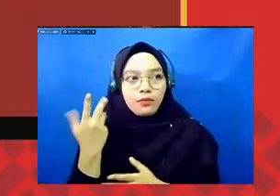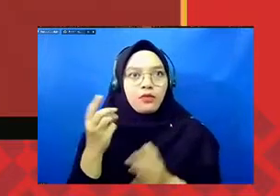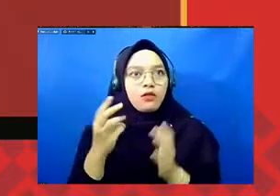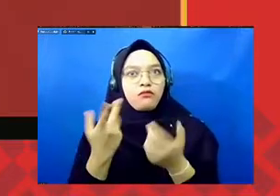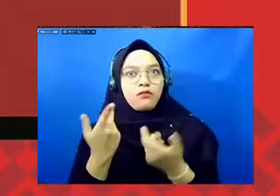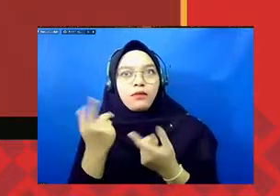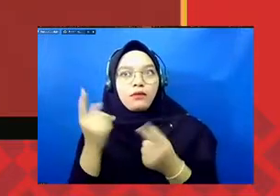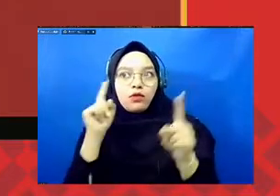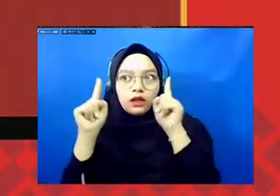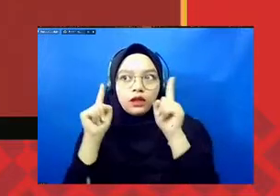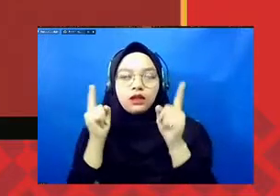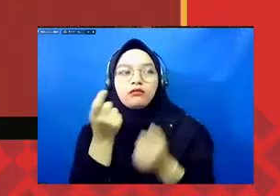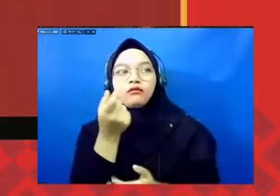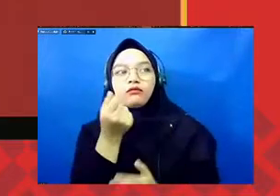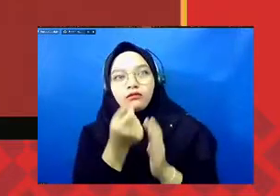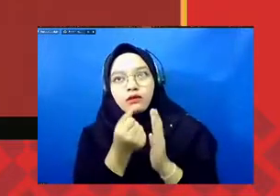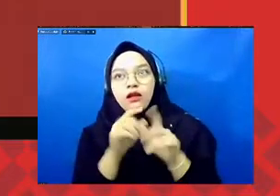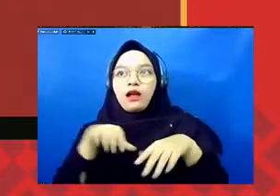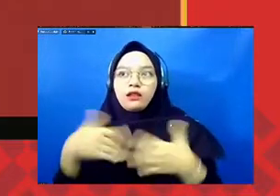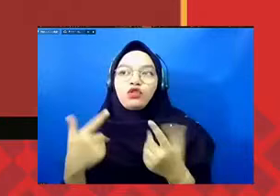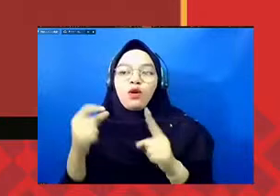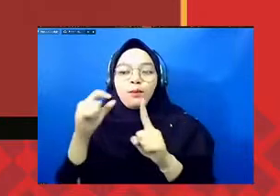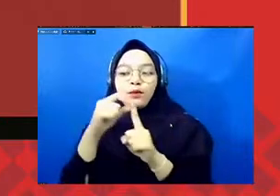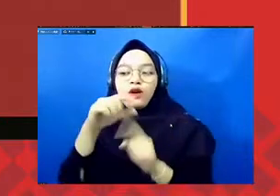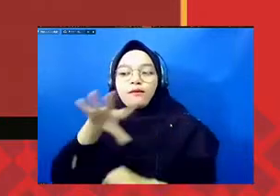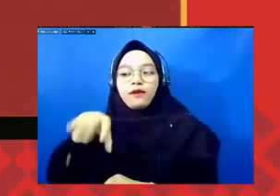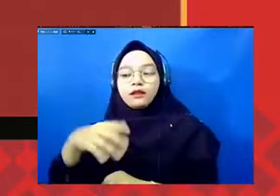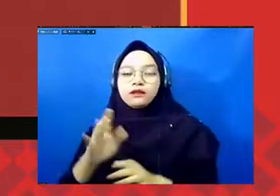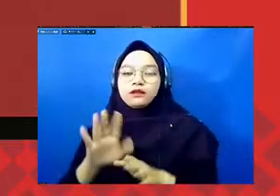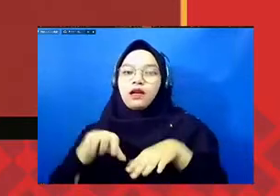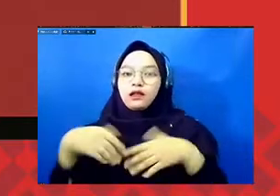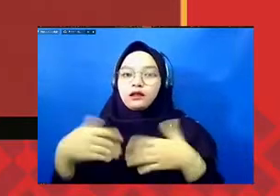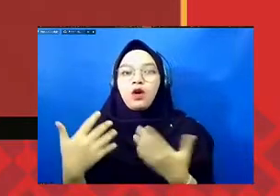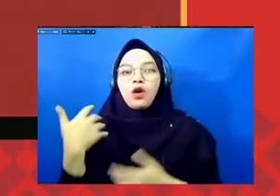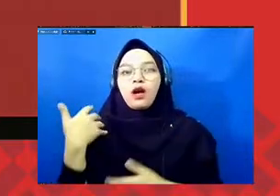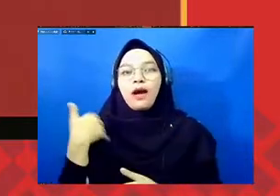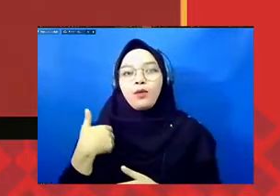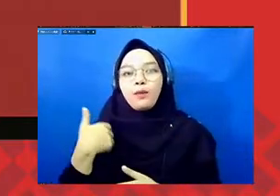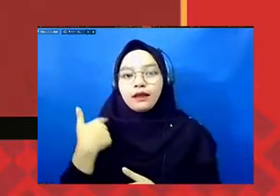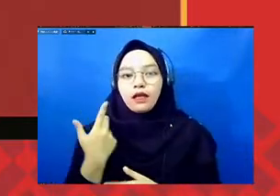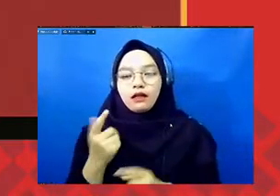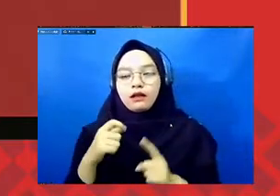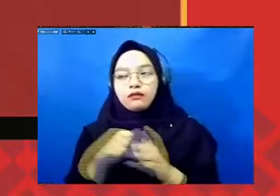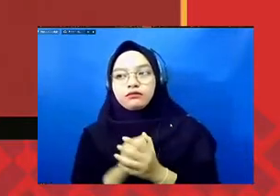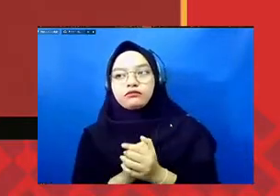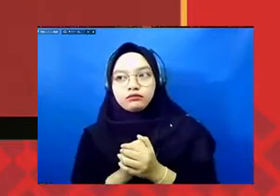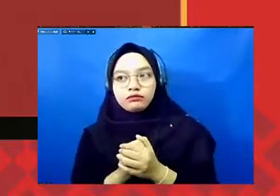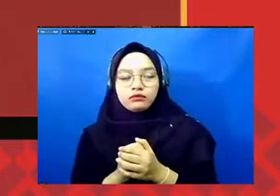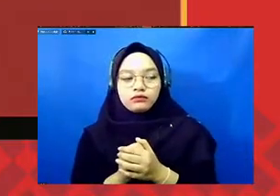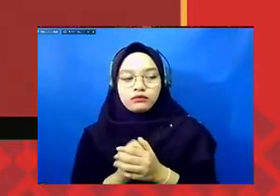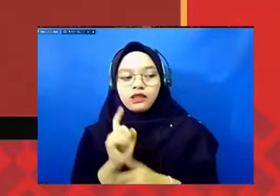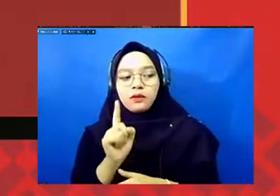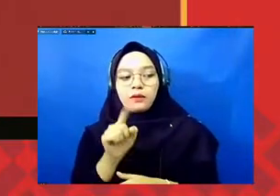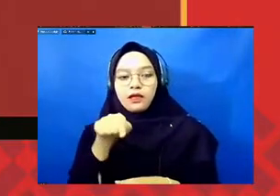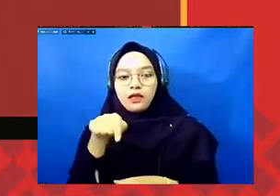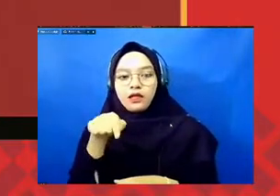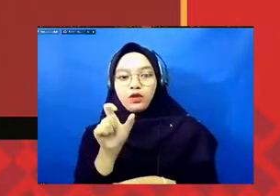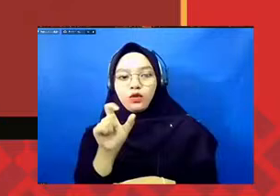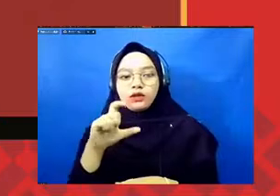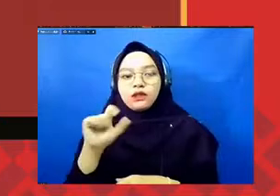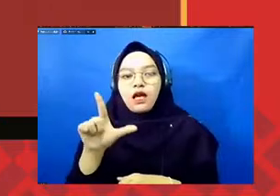municipalities atau Human Rights provinces atau Human Rights agencies kabupaten bisa juga, karena UCG ini meng-cover